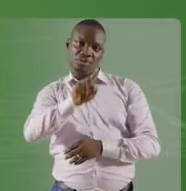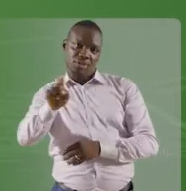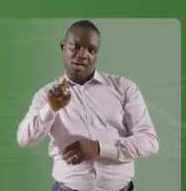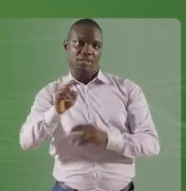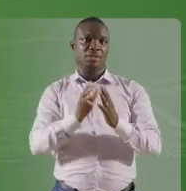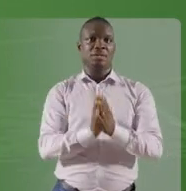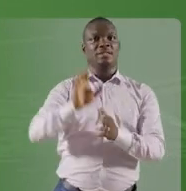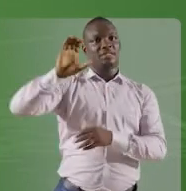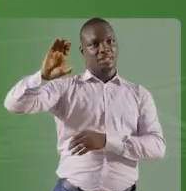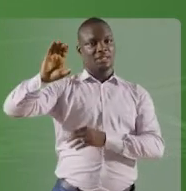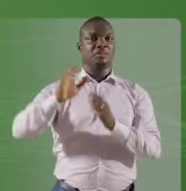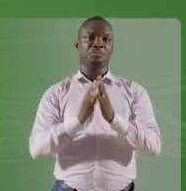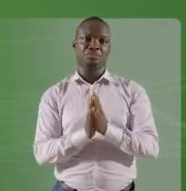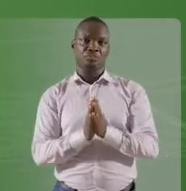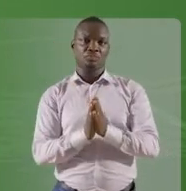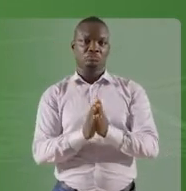ZC.